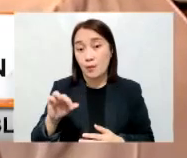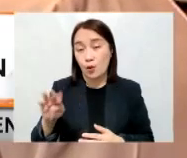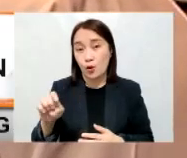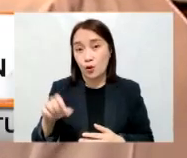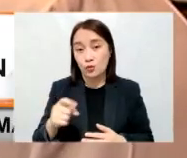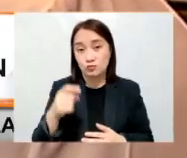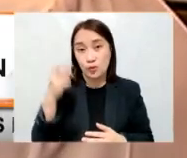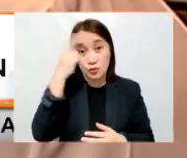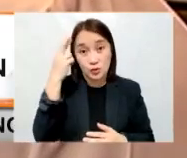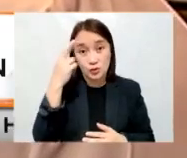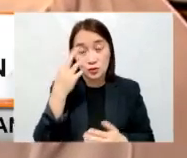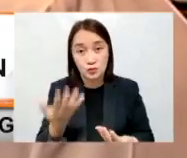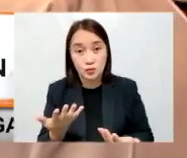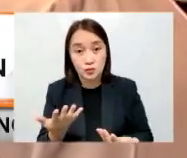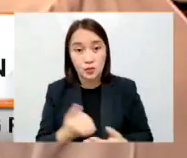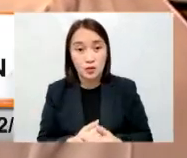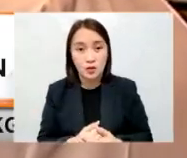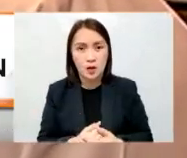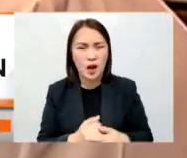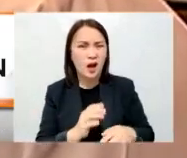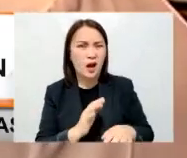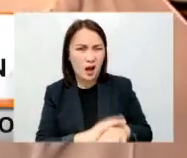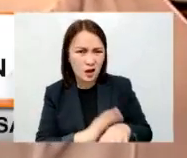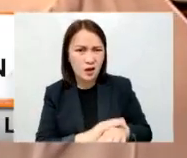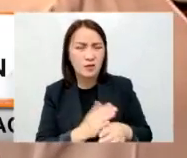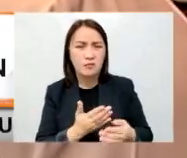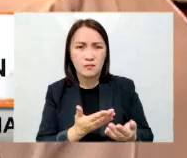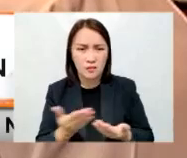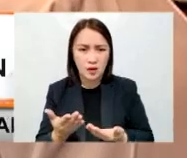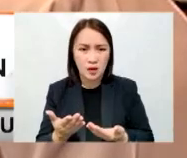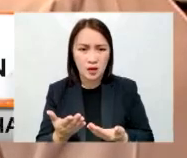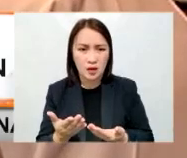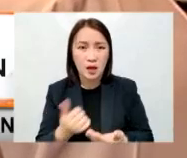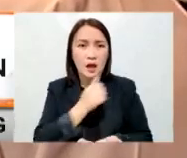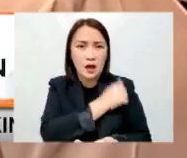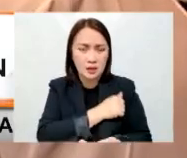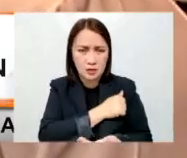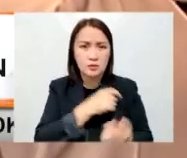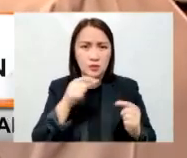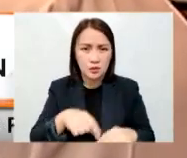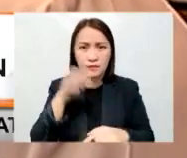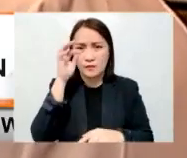dahil sa tingin po namin, ang attitude tuloy ng ating mga kababayan ay okay lang